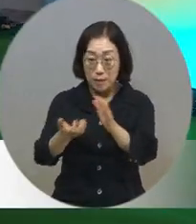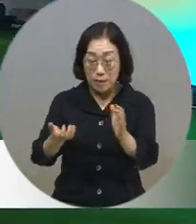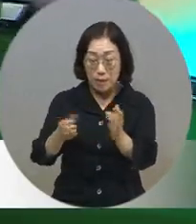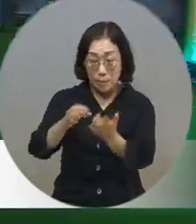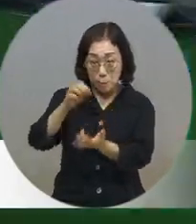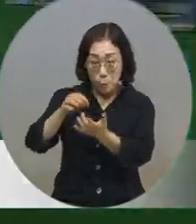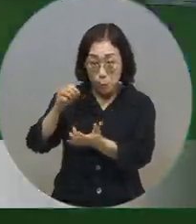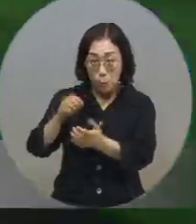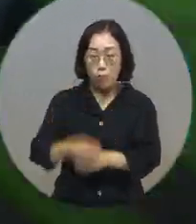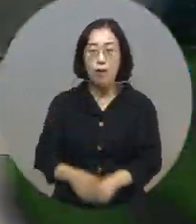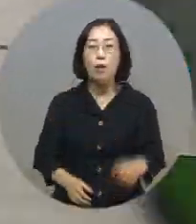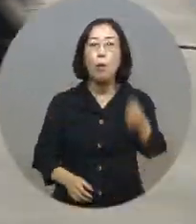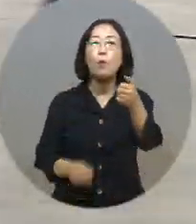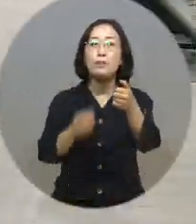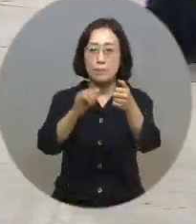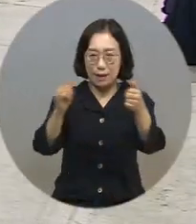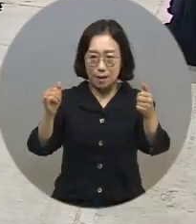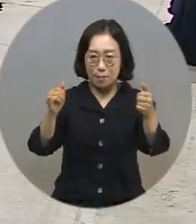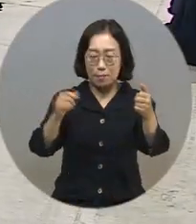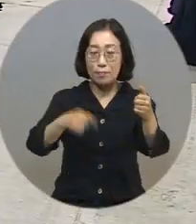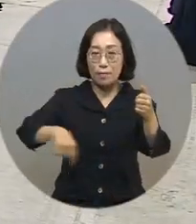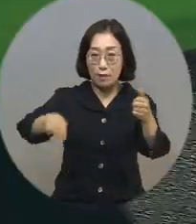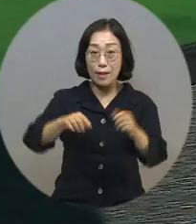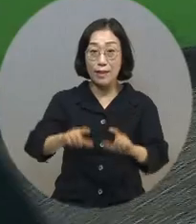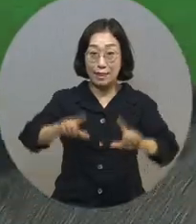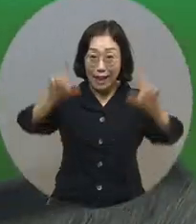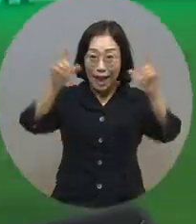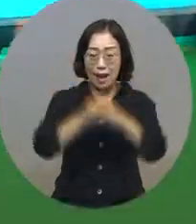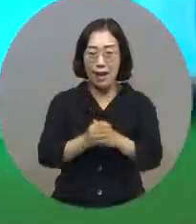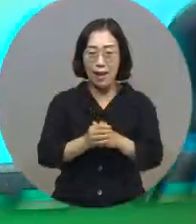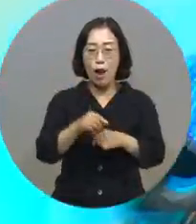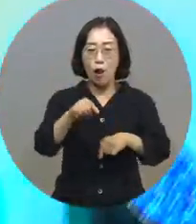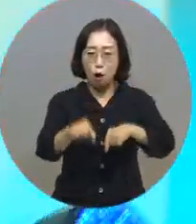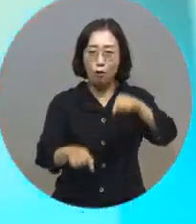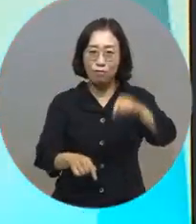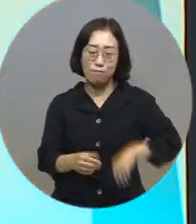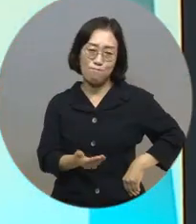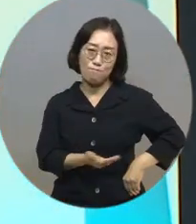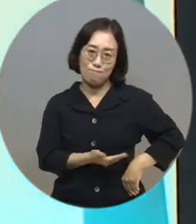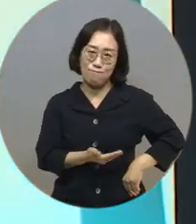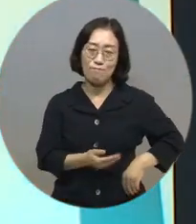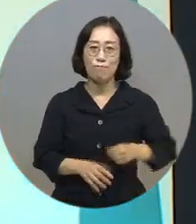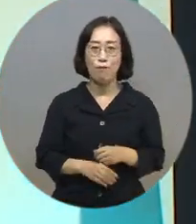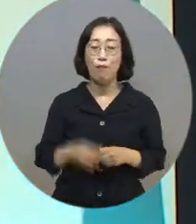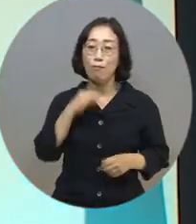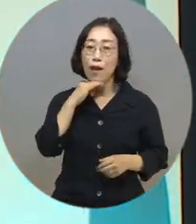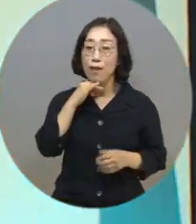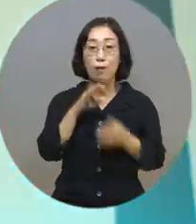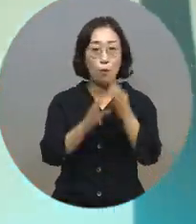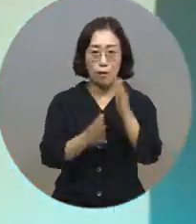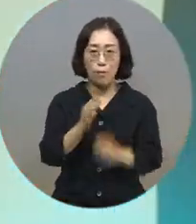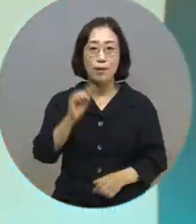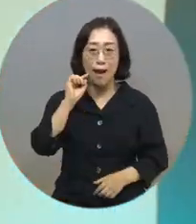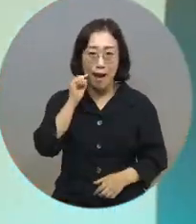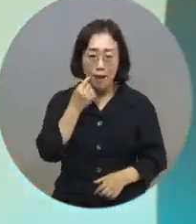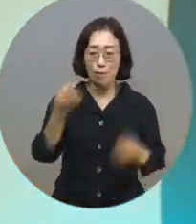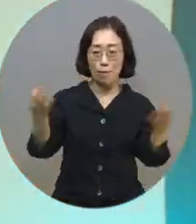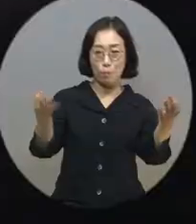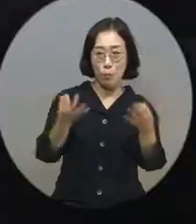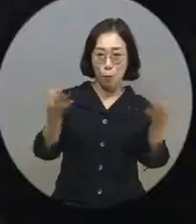본선에 진출한 10명의 시니어들은 이날 무대에서 워킹과 포즈를 선보이며 나이를 초월한 아름다움을